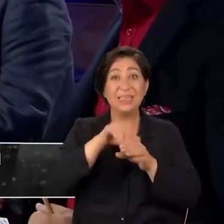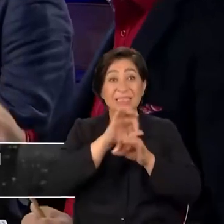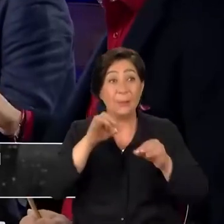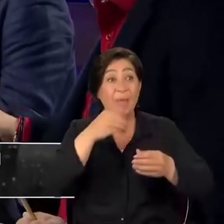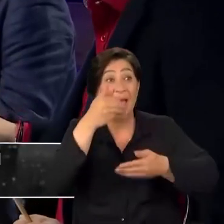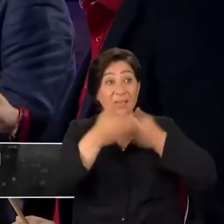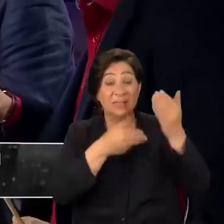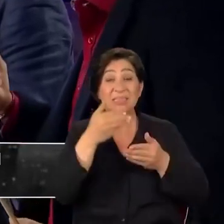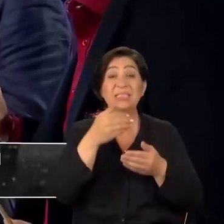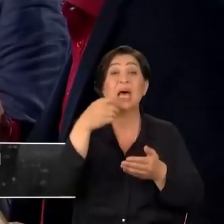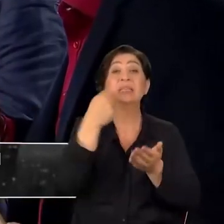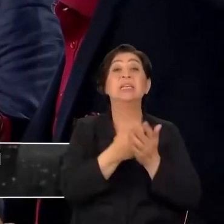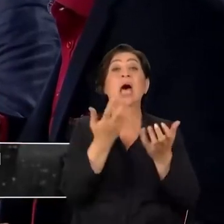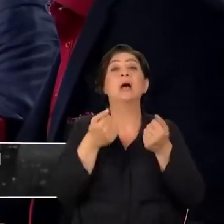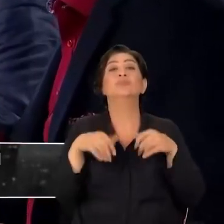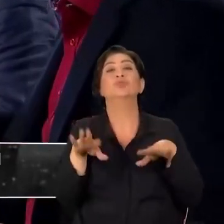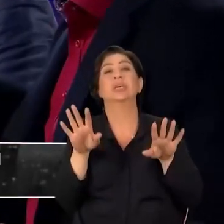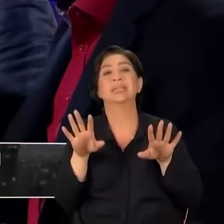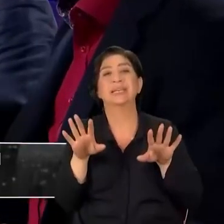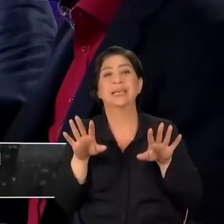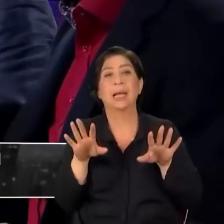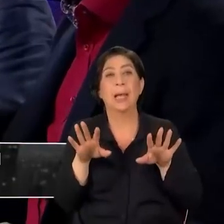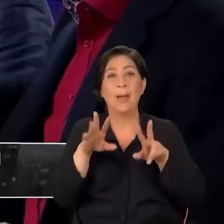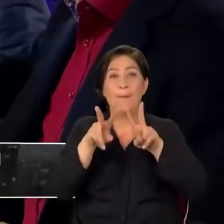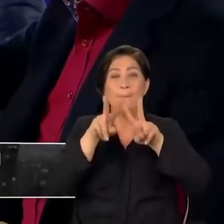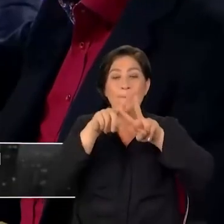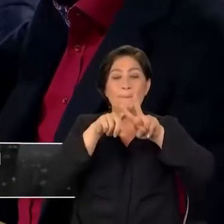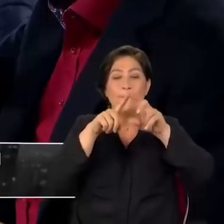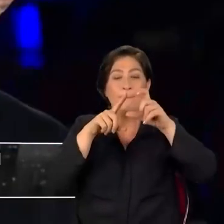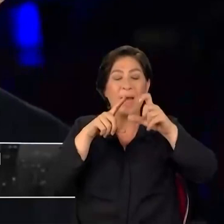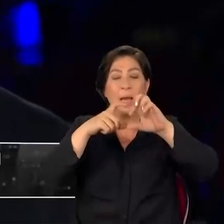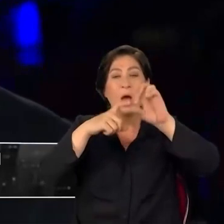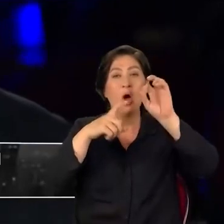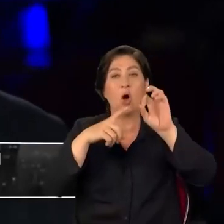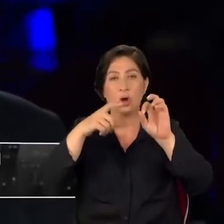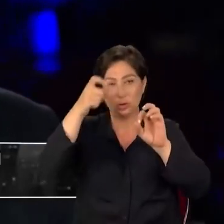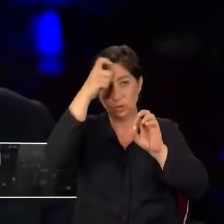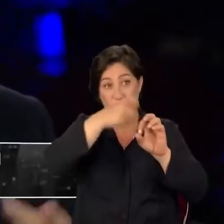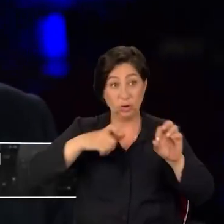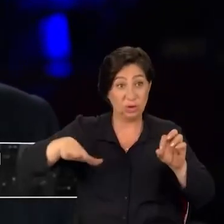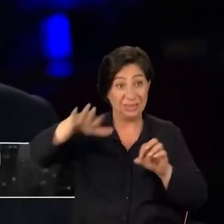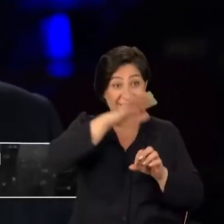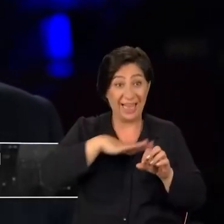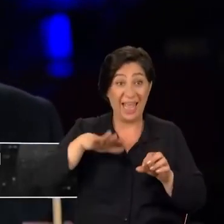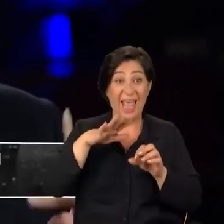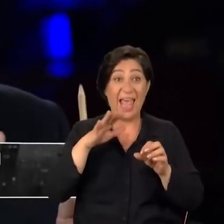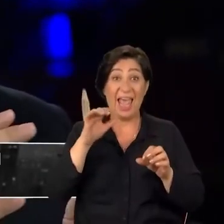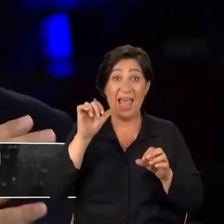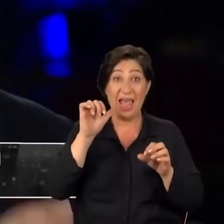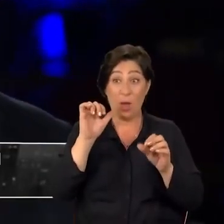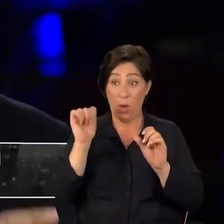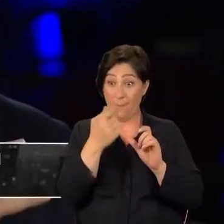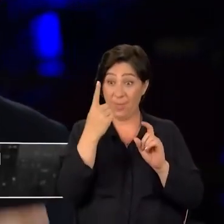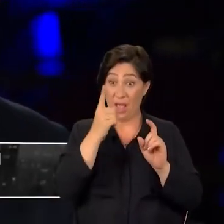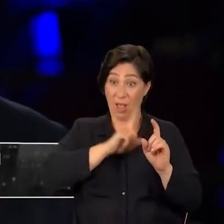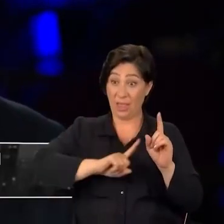onları anlatırsanız satın almayacaklardı. Nitekim makro siyasette, yani Türkiye çapında siyasette etkili